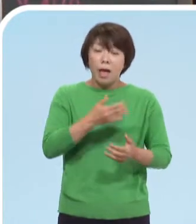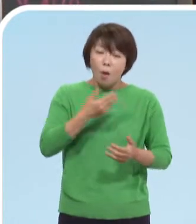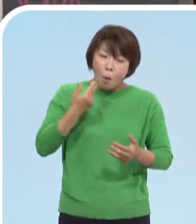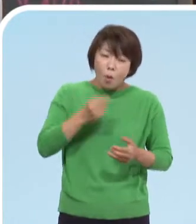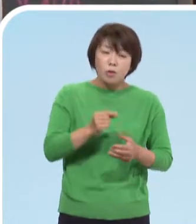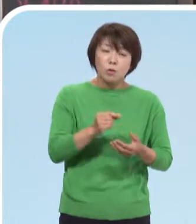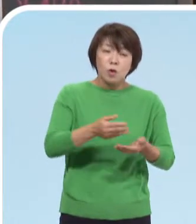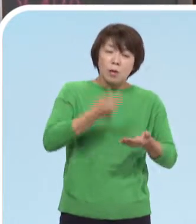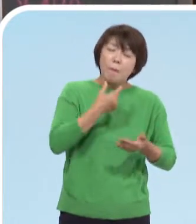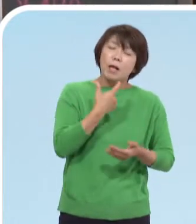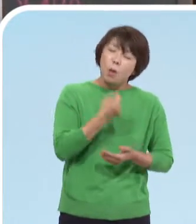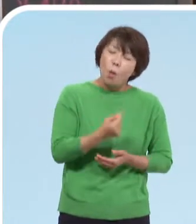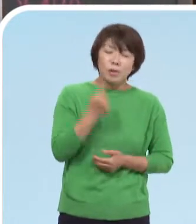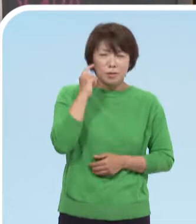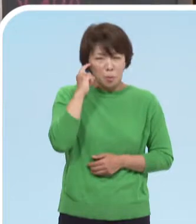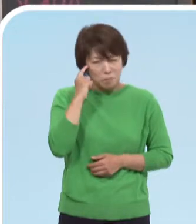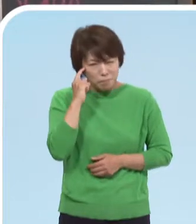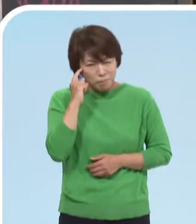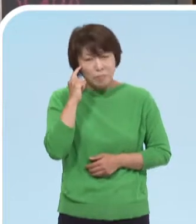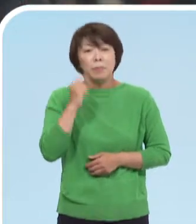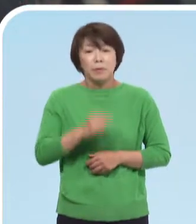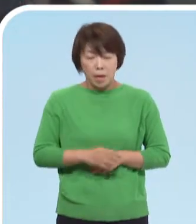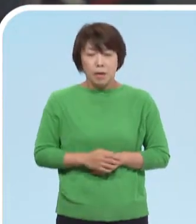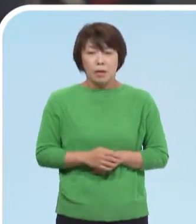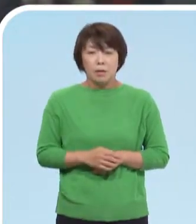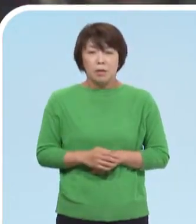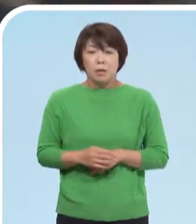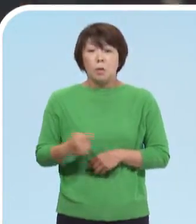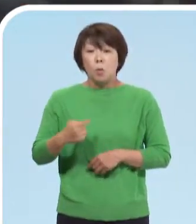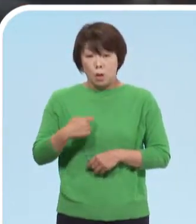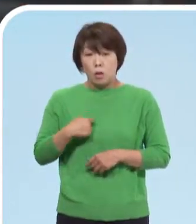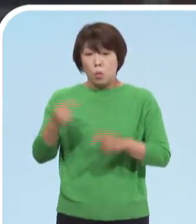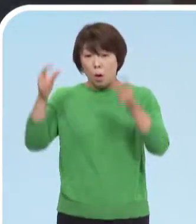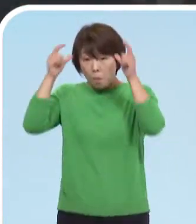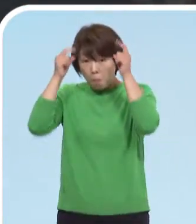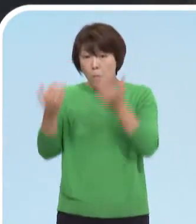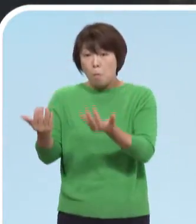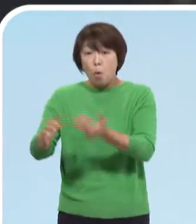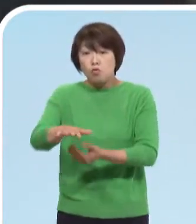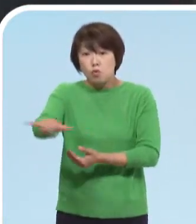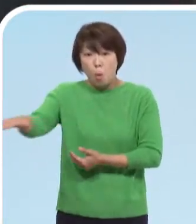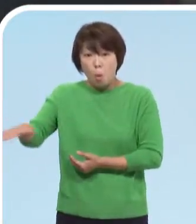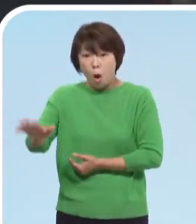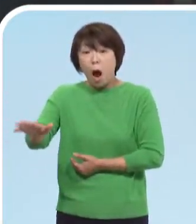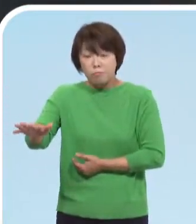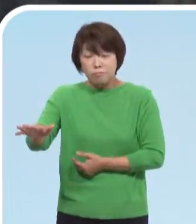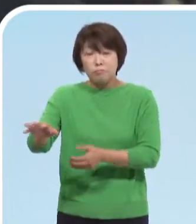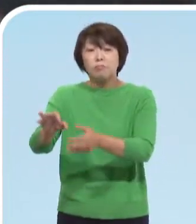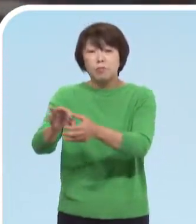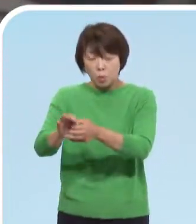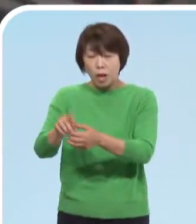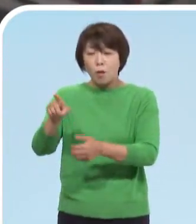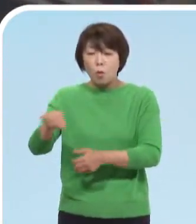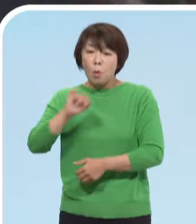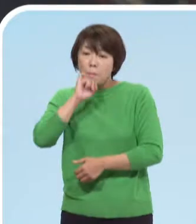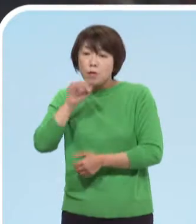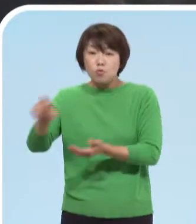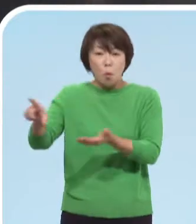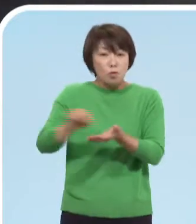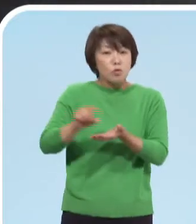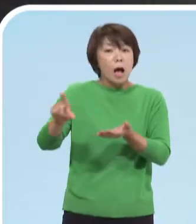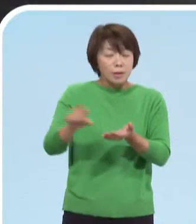く食べてもらいたいなっていう思いがあり、うん、で近くにやっぱり牧場があるので、その生乳を使